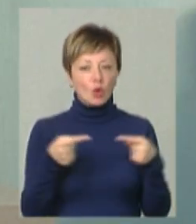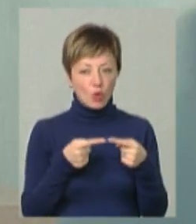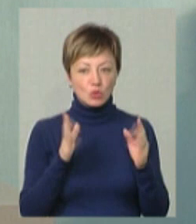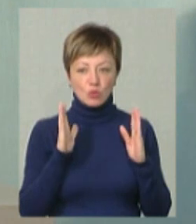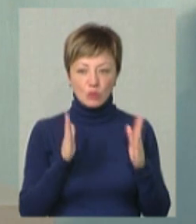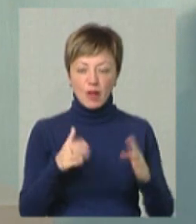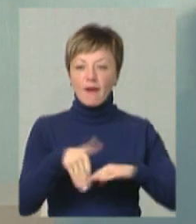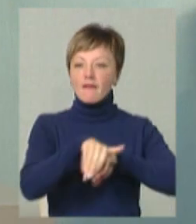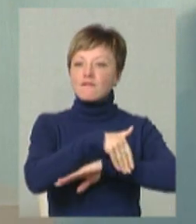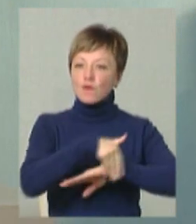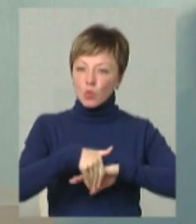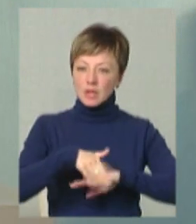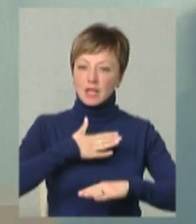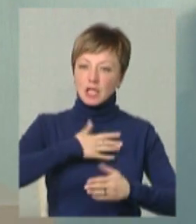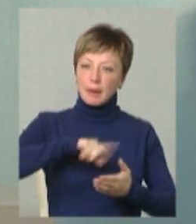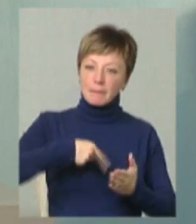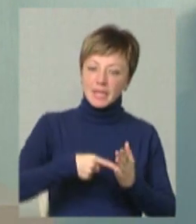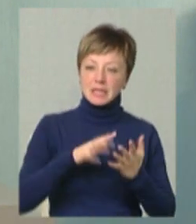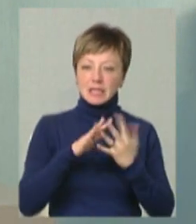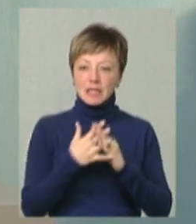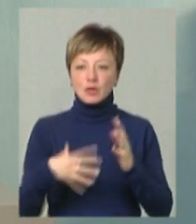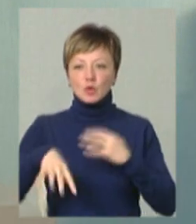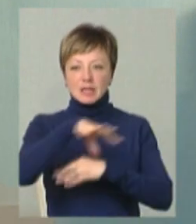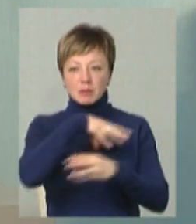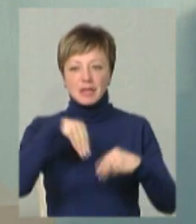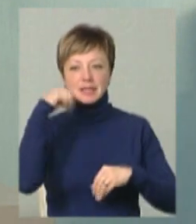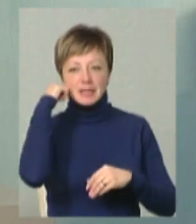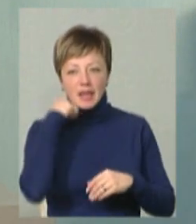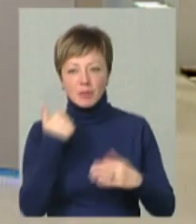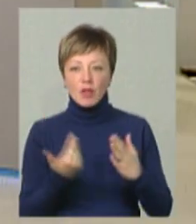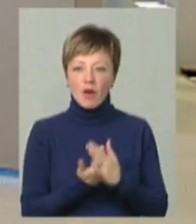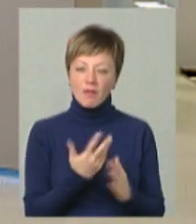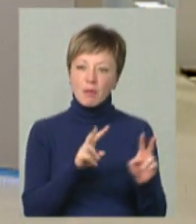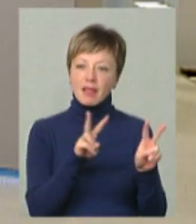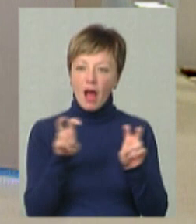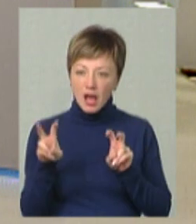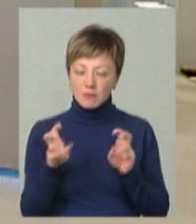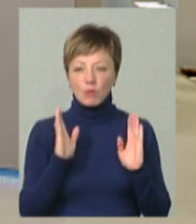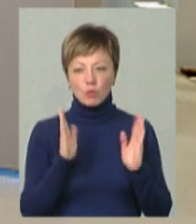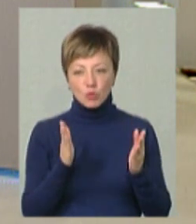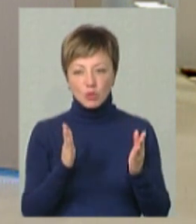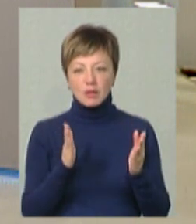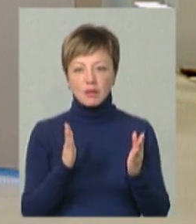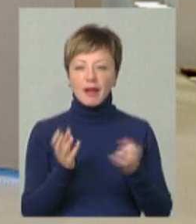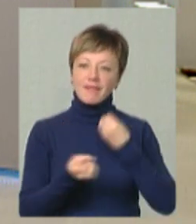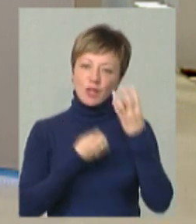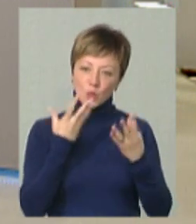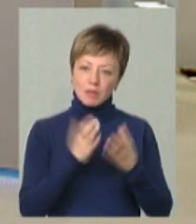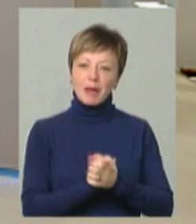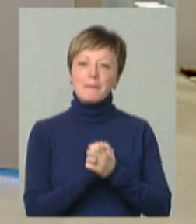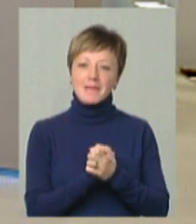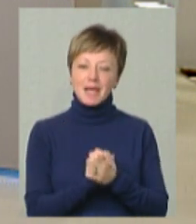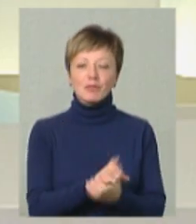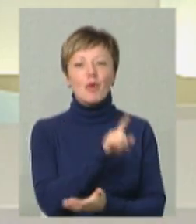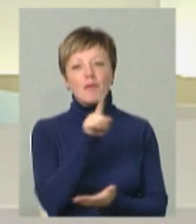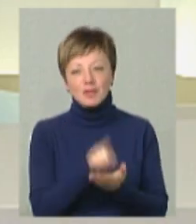що вулиці наших міст і сіл з усіма і старими, і з новими назвами будуть квітучими і мирними. Обов'язково,